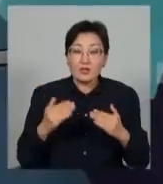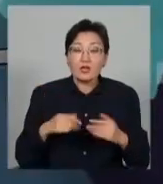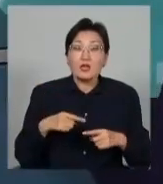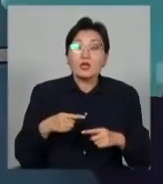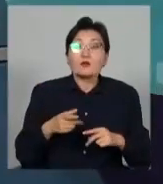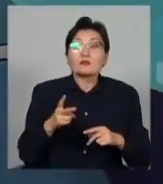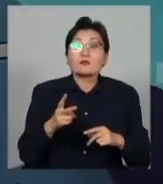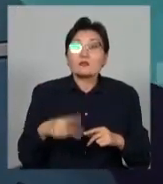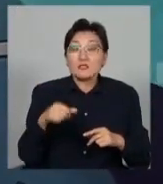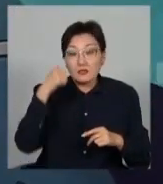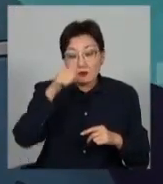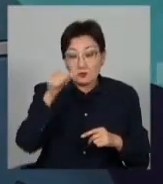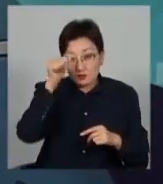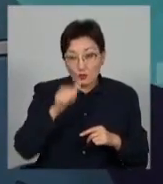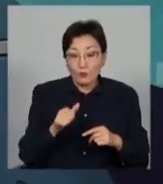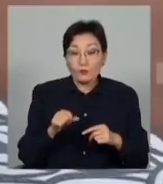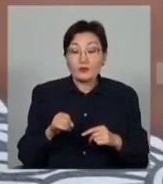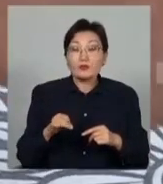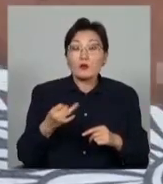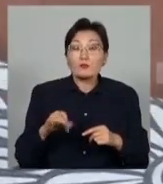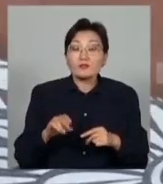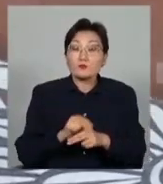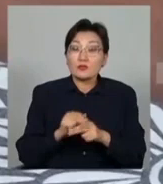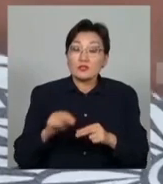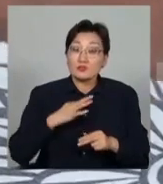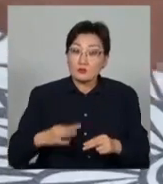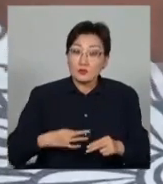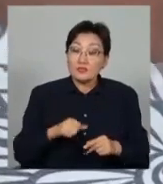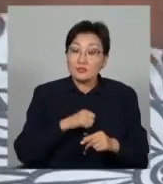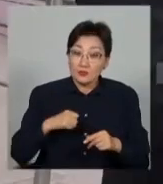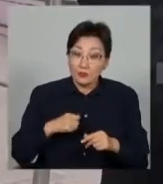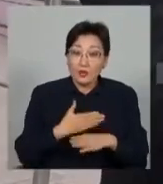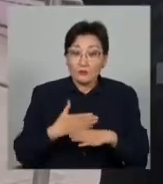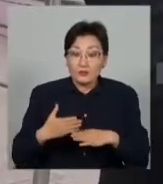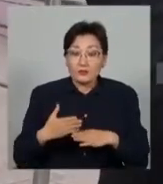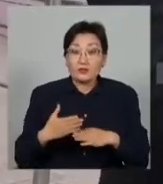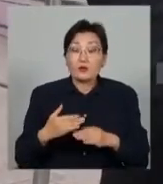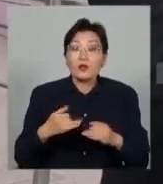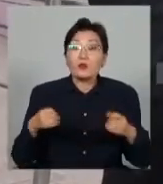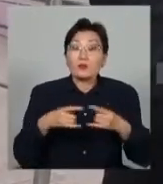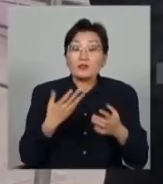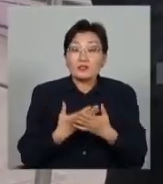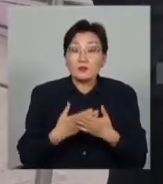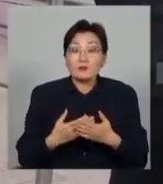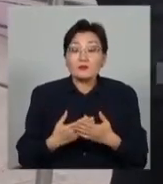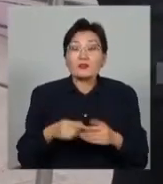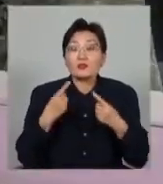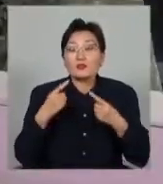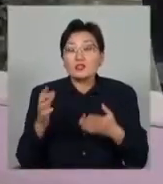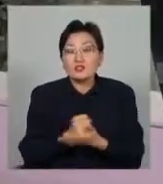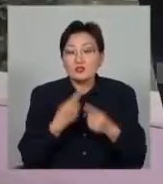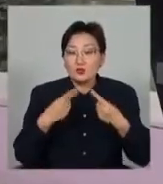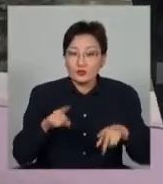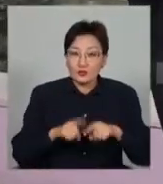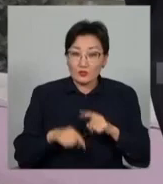лета 2020 года. Мирбеку приходилось воспитывать ребенка одному. После выхода нашего сюжета в эфир объявились и другие